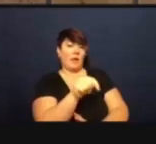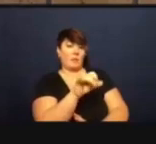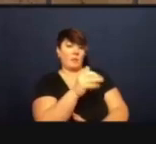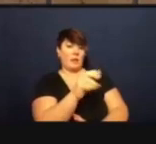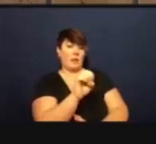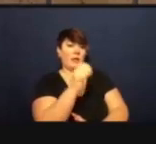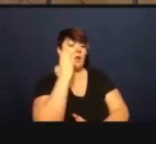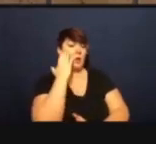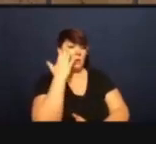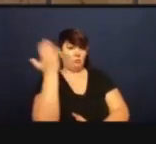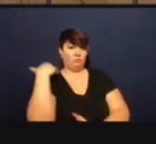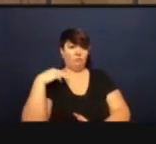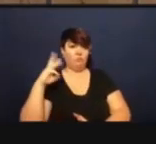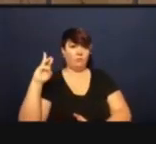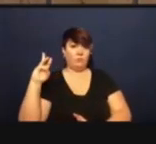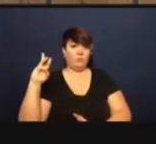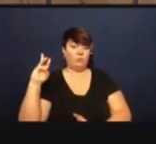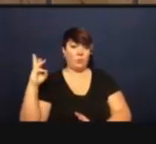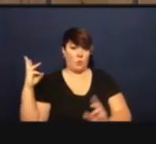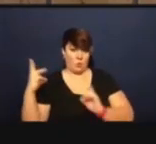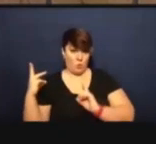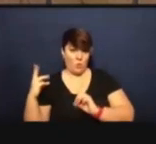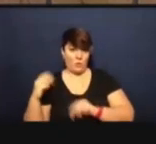au maeneo tunayotumia